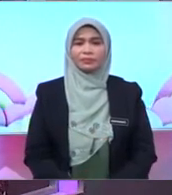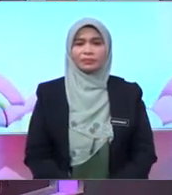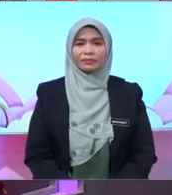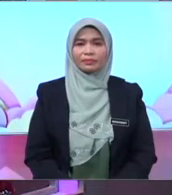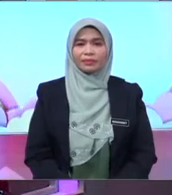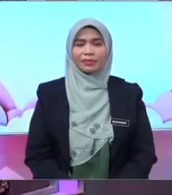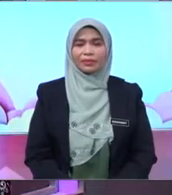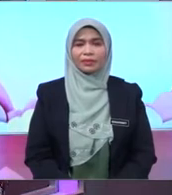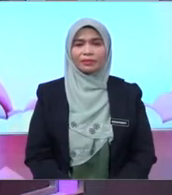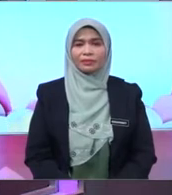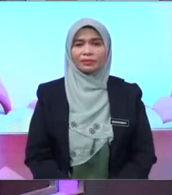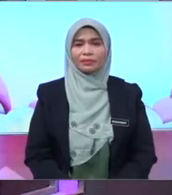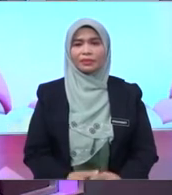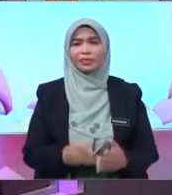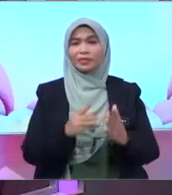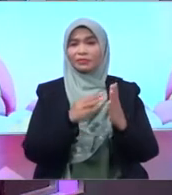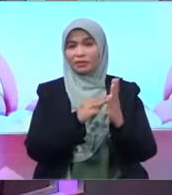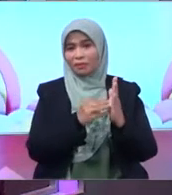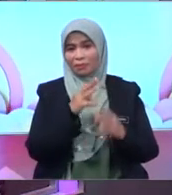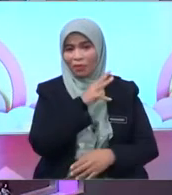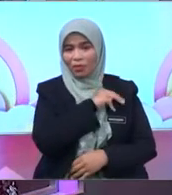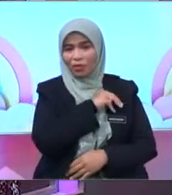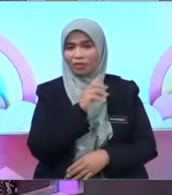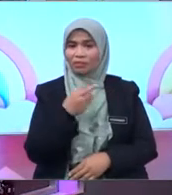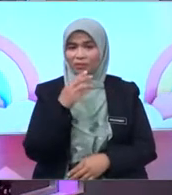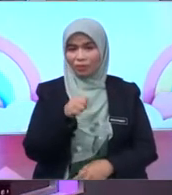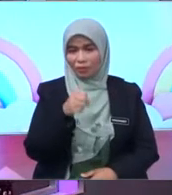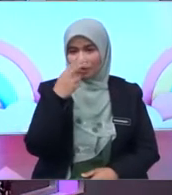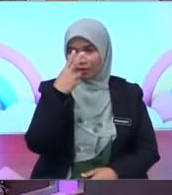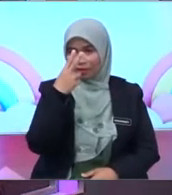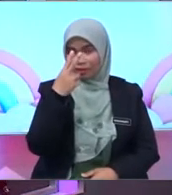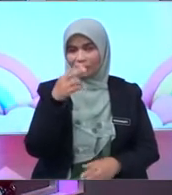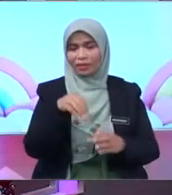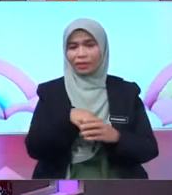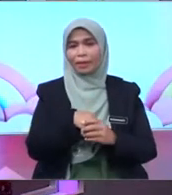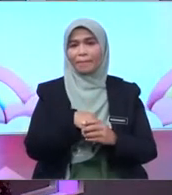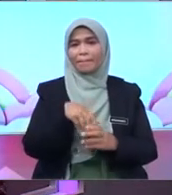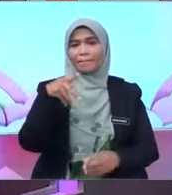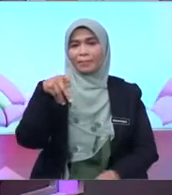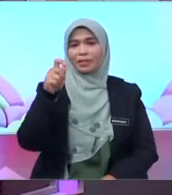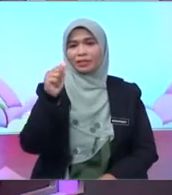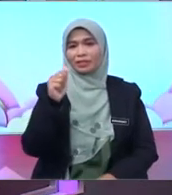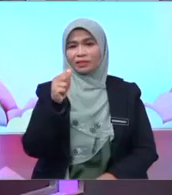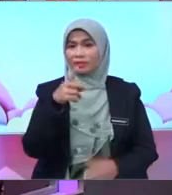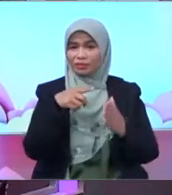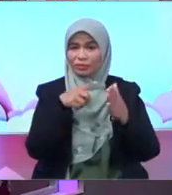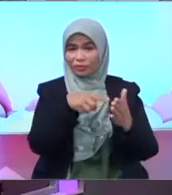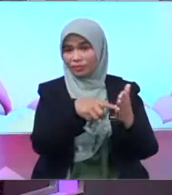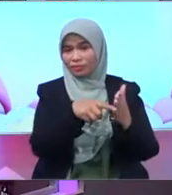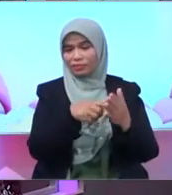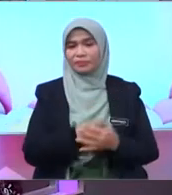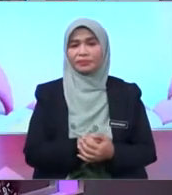hai oke oh definisi moral kita Boy lihai dalam peta pemikiran yang ditunjukkan Oke Betul